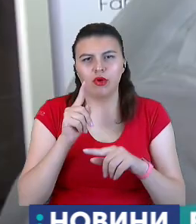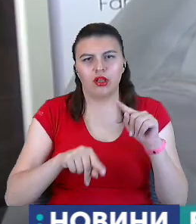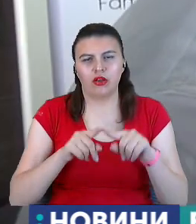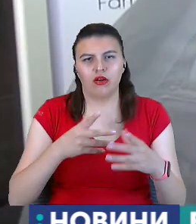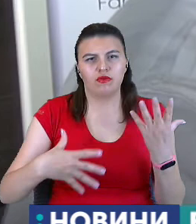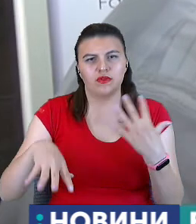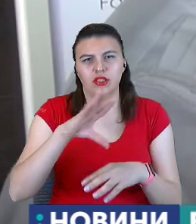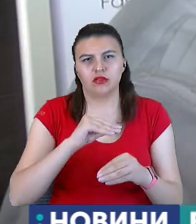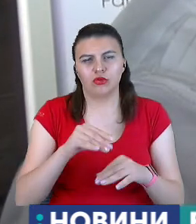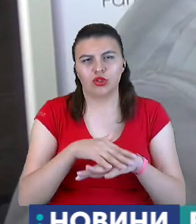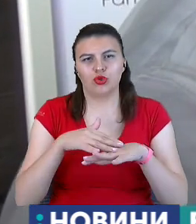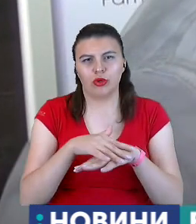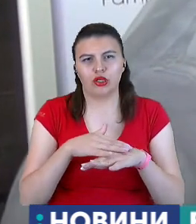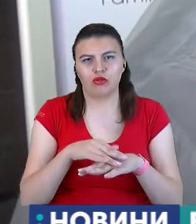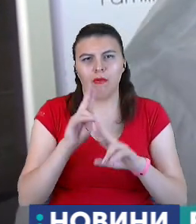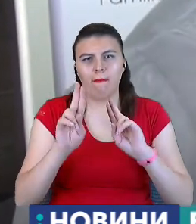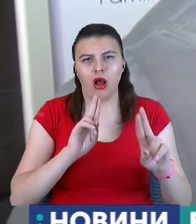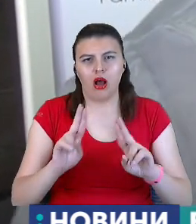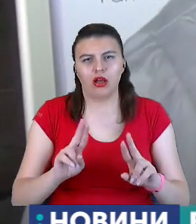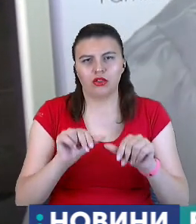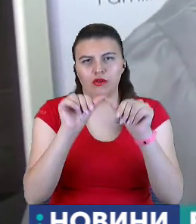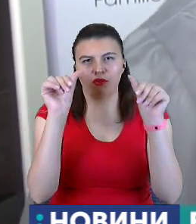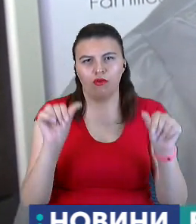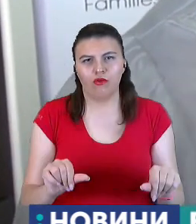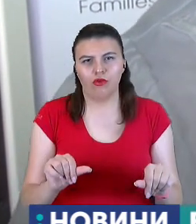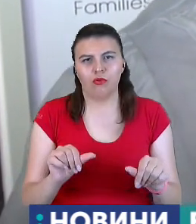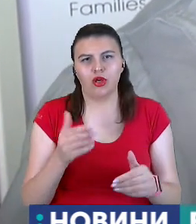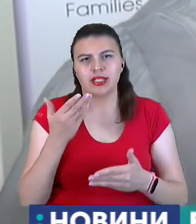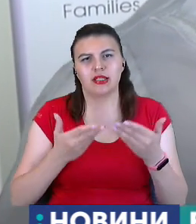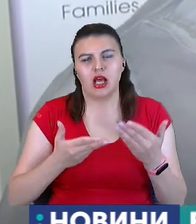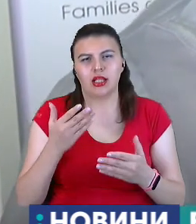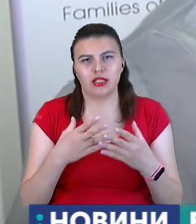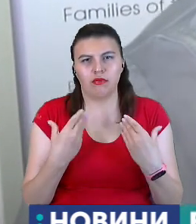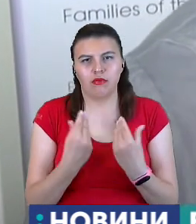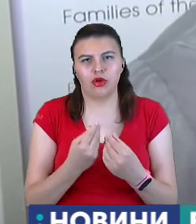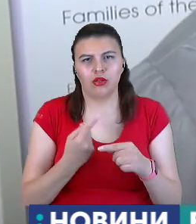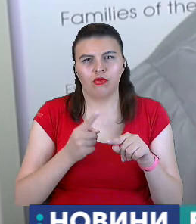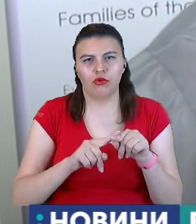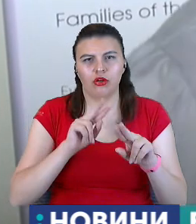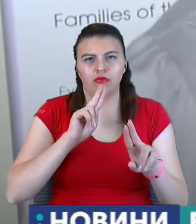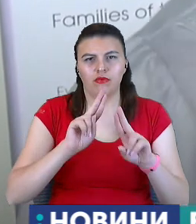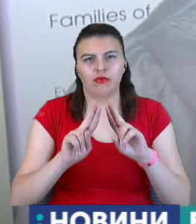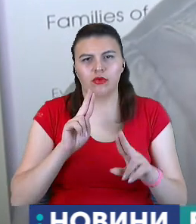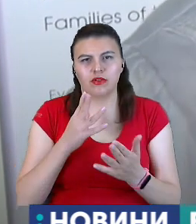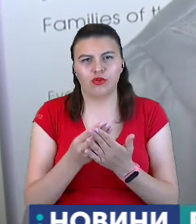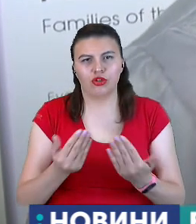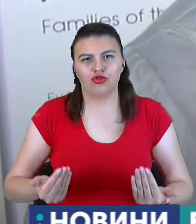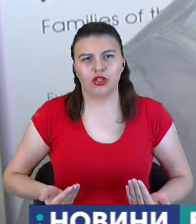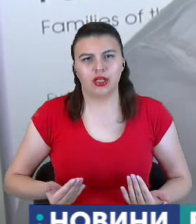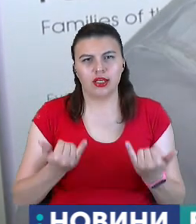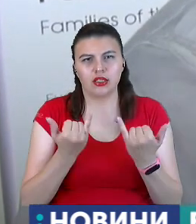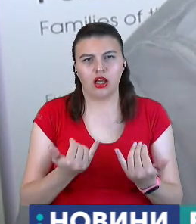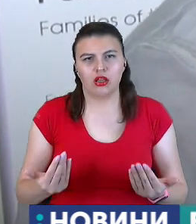суспільству. Пазл взагалі символізує стан сімей, тому що вони складають частинка за частинкою своє життя. Вони зараз живуть в